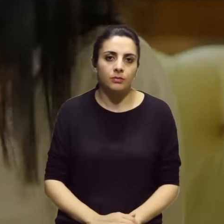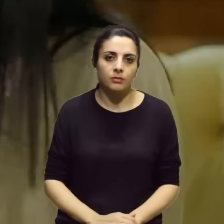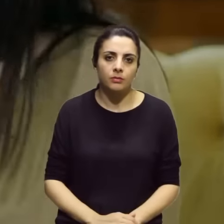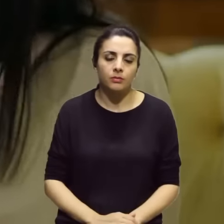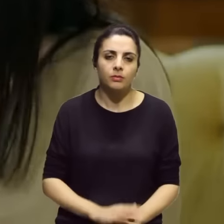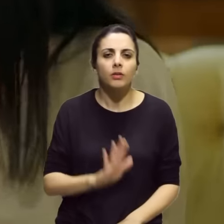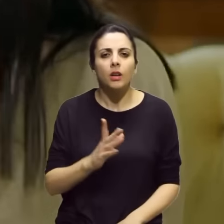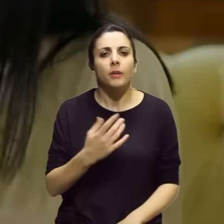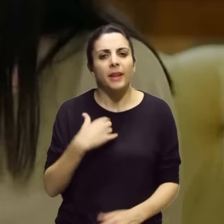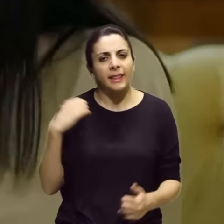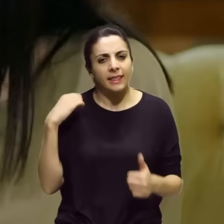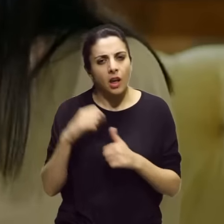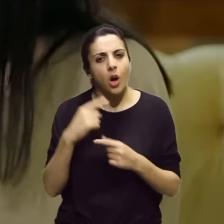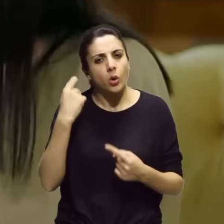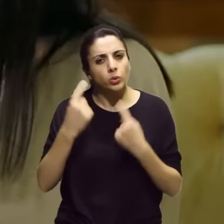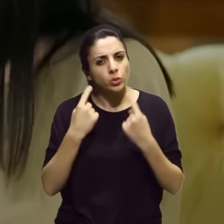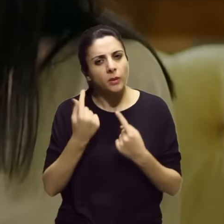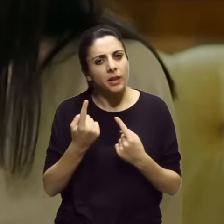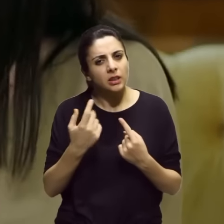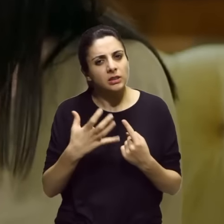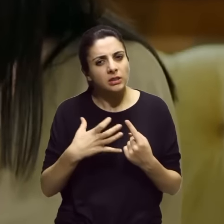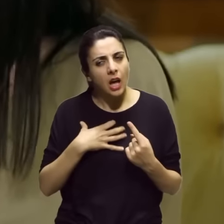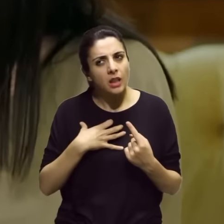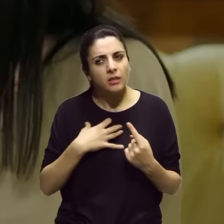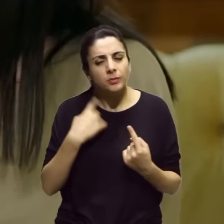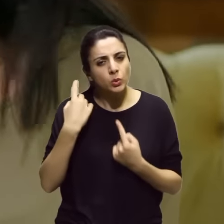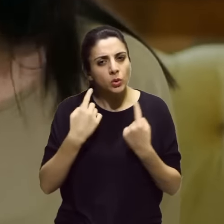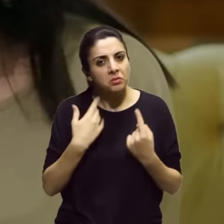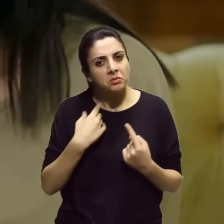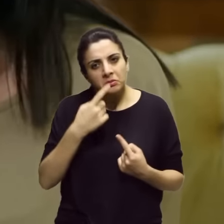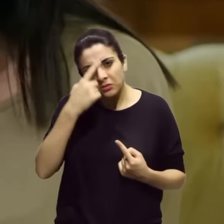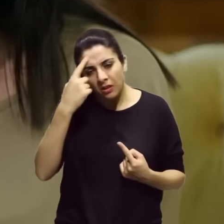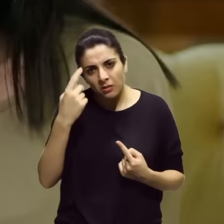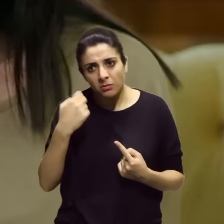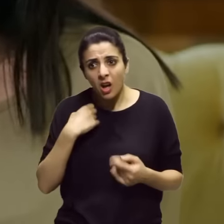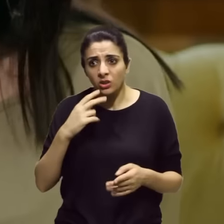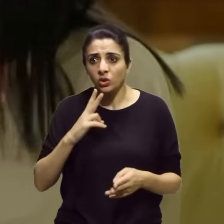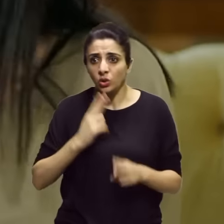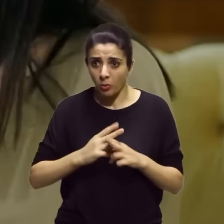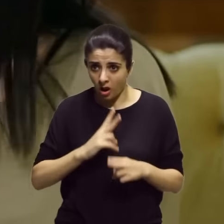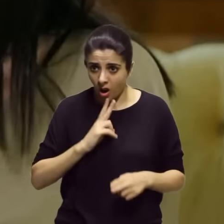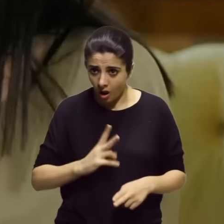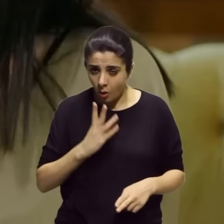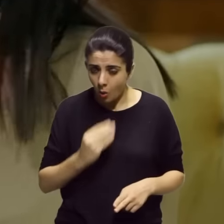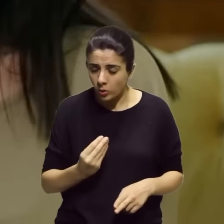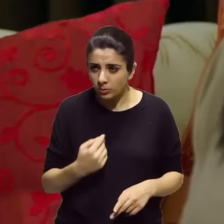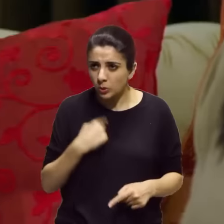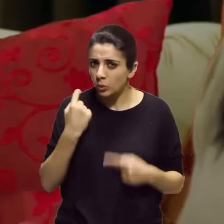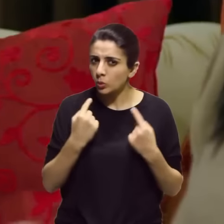Ama ben tekrar düşünüyorum biraz kendi kendime kalınca. Acaba fevri mi davrandım demeye